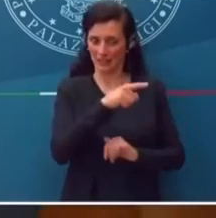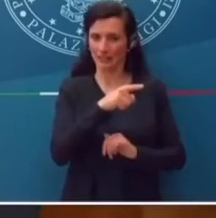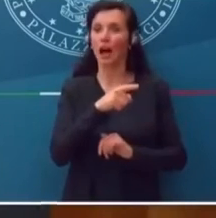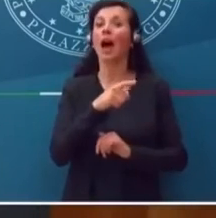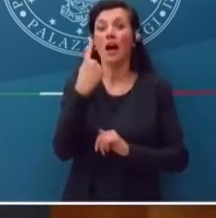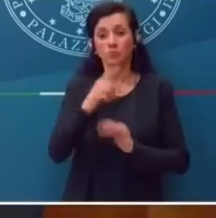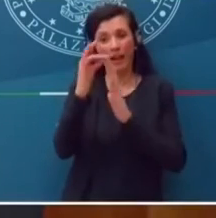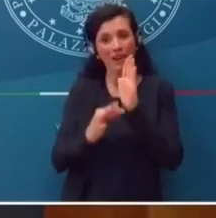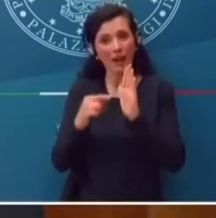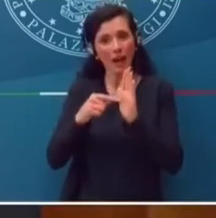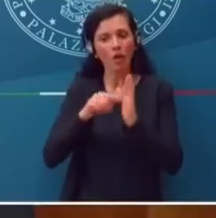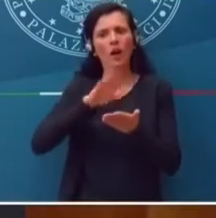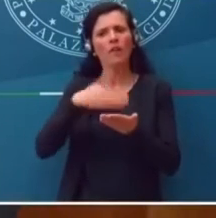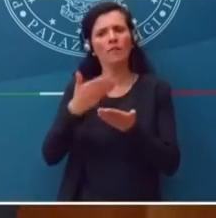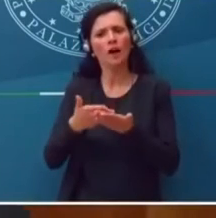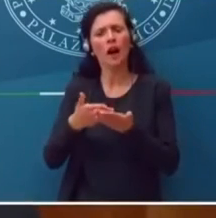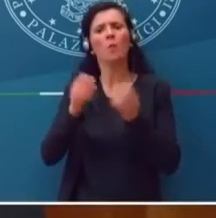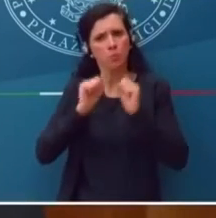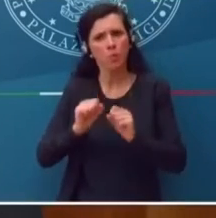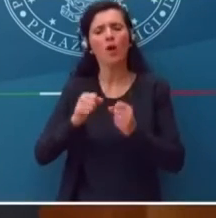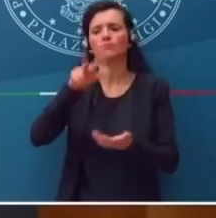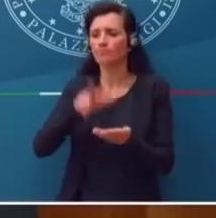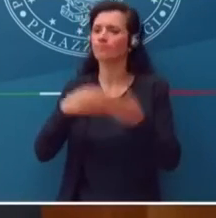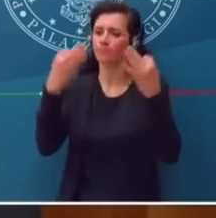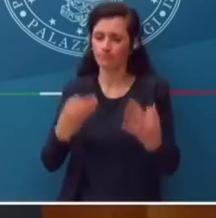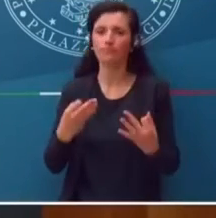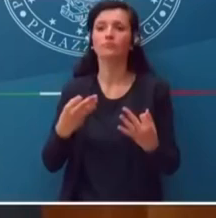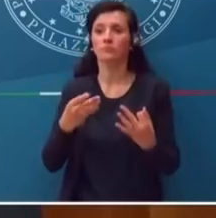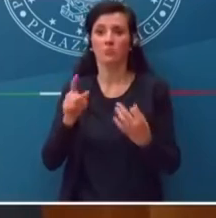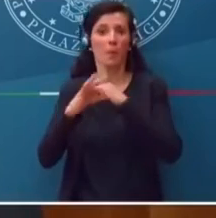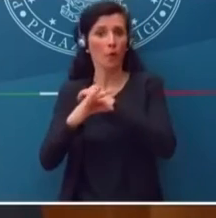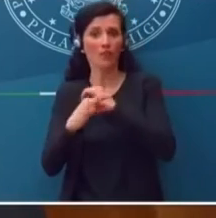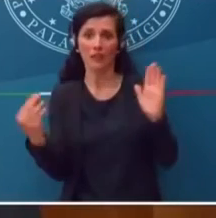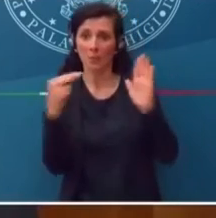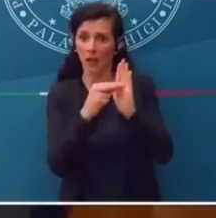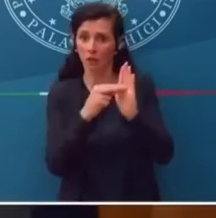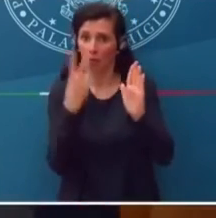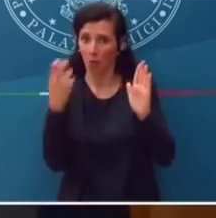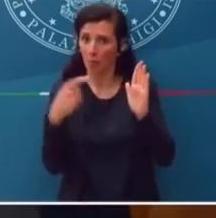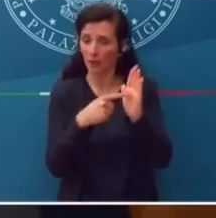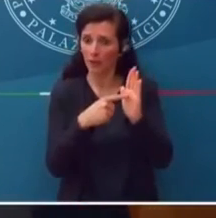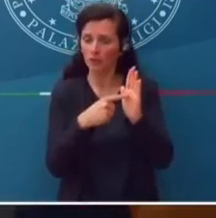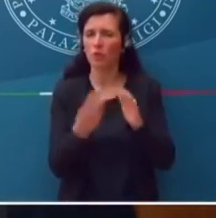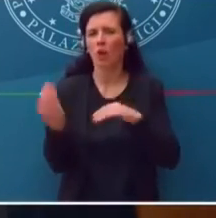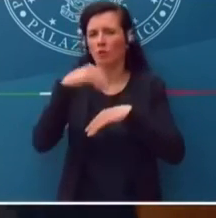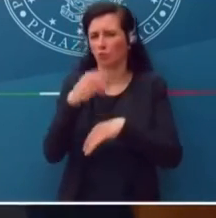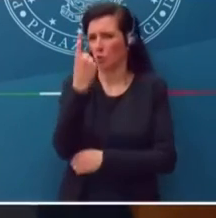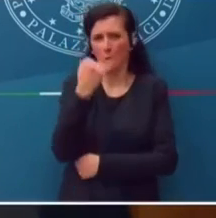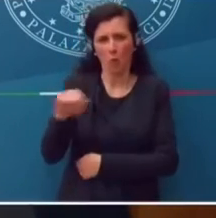qualche modo formalizzata, come chiedeva anche la collega, in qualche provvedimento. Aggiungo soltanto un'ultimissima